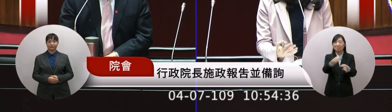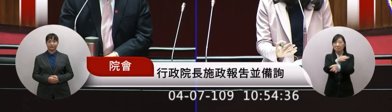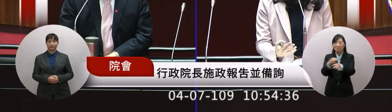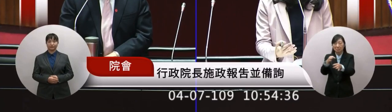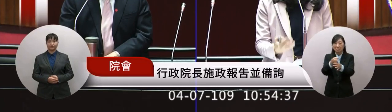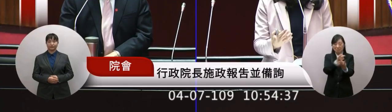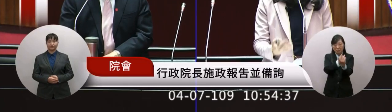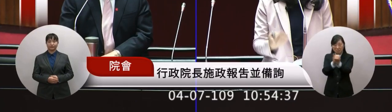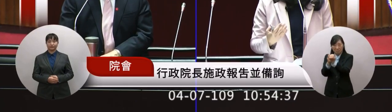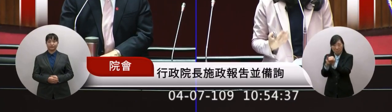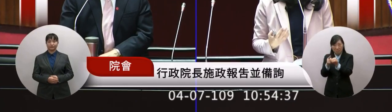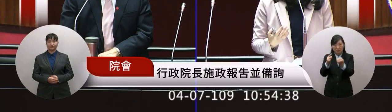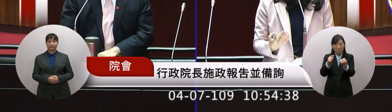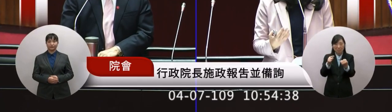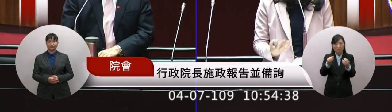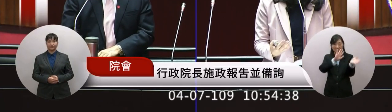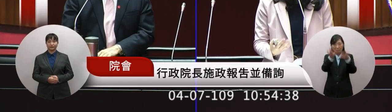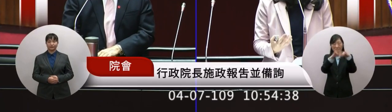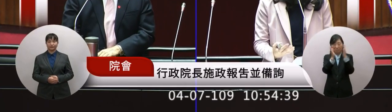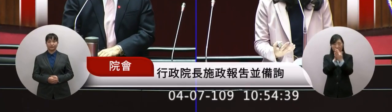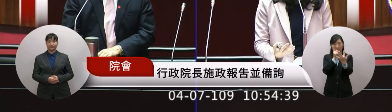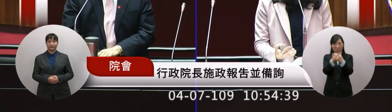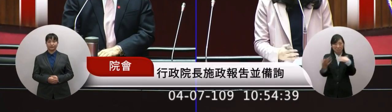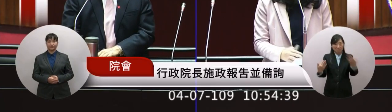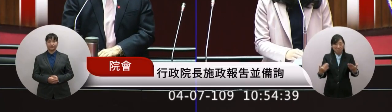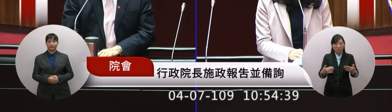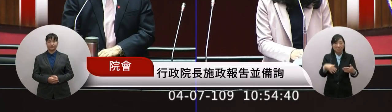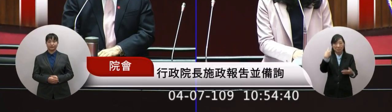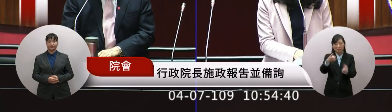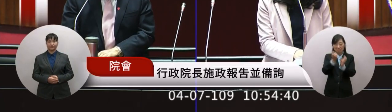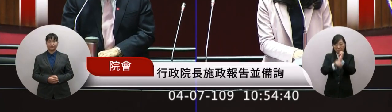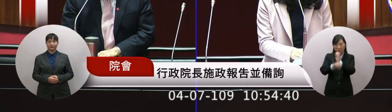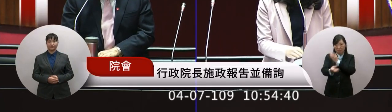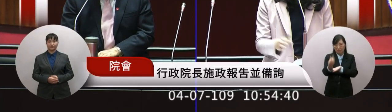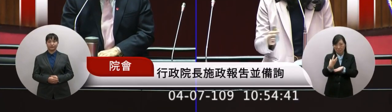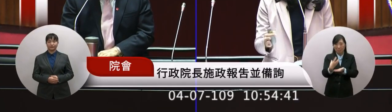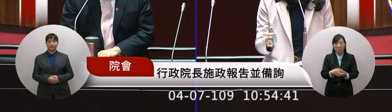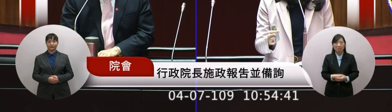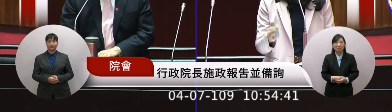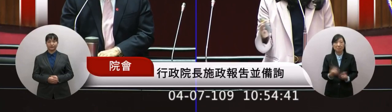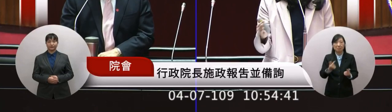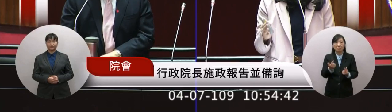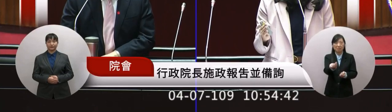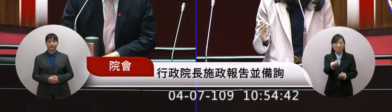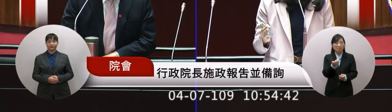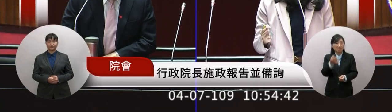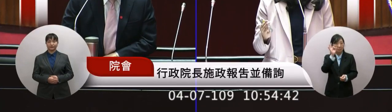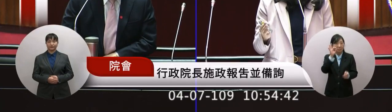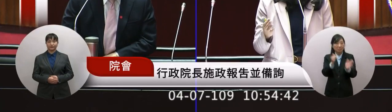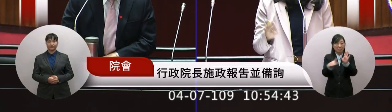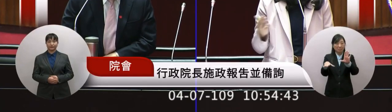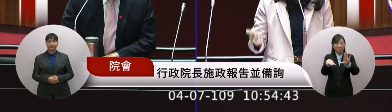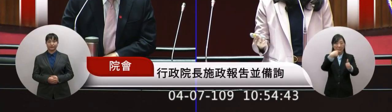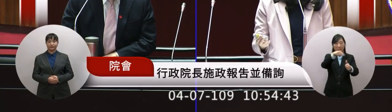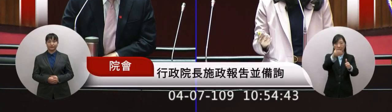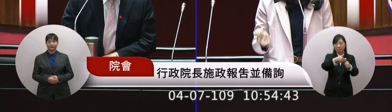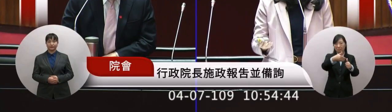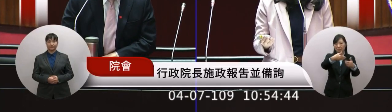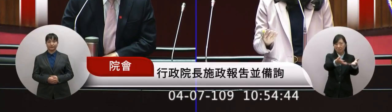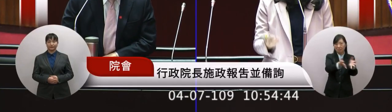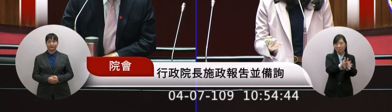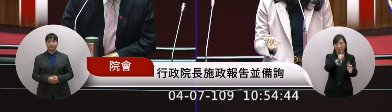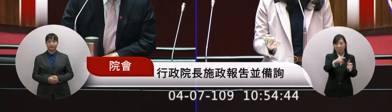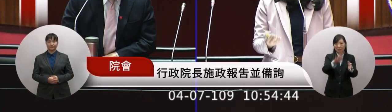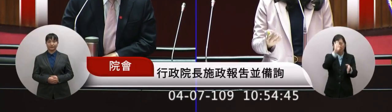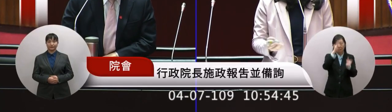细的盘点后，能够给我们比较详细的这些报告。那所以包含说，像我们之前看到就是教育部，其实他们只编列了防